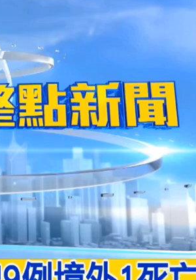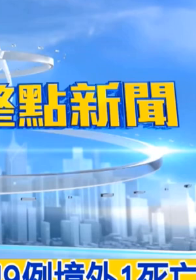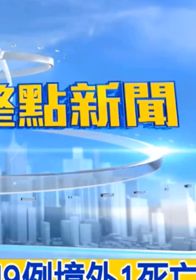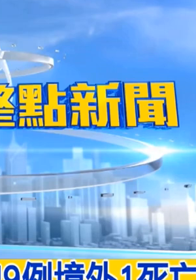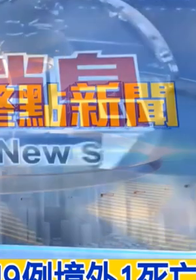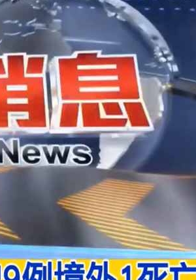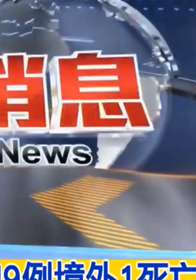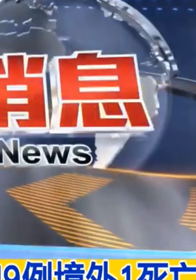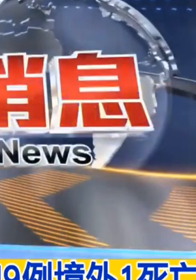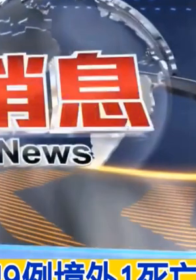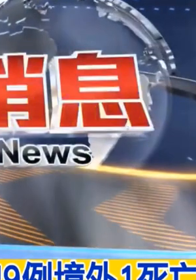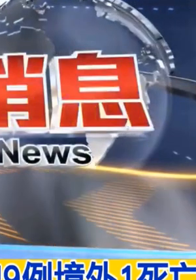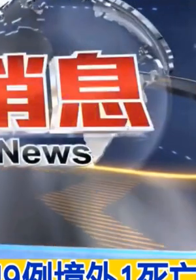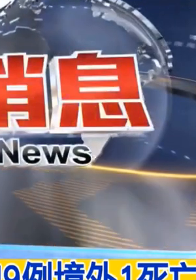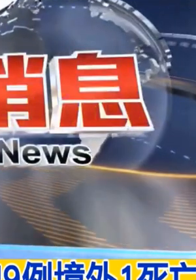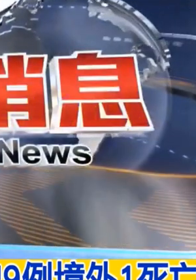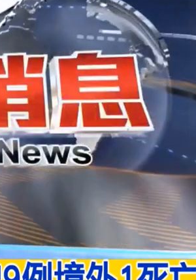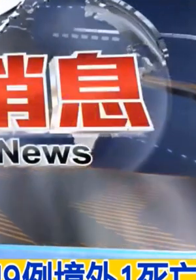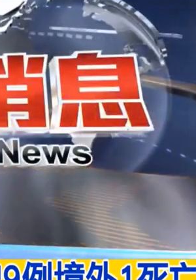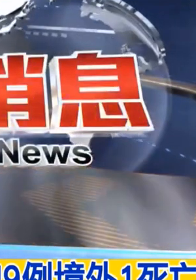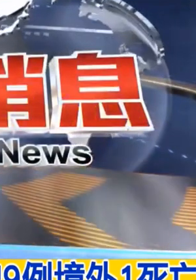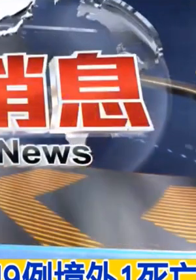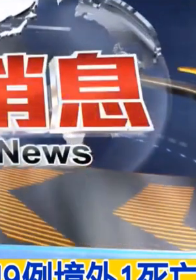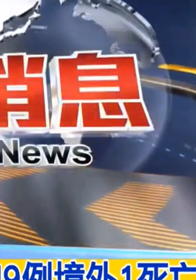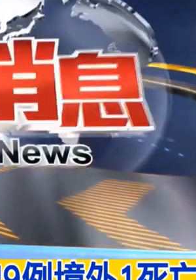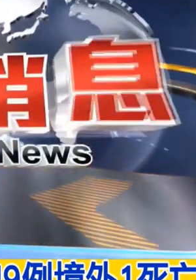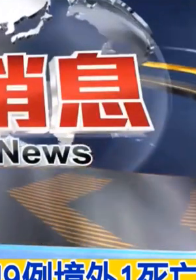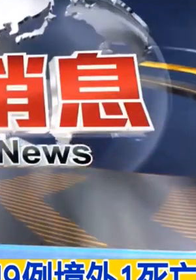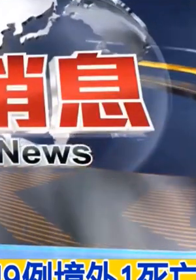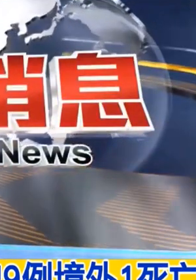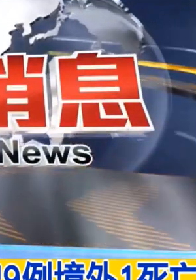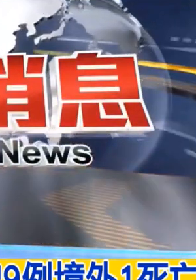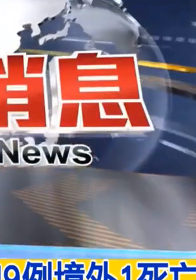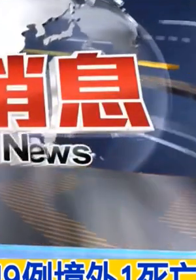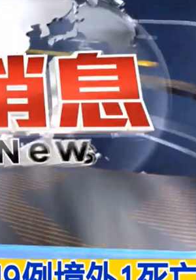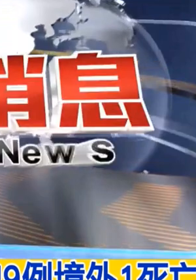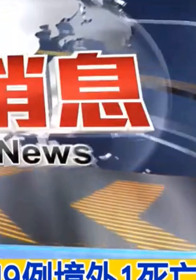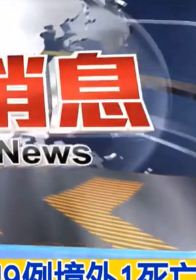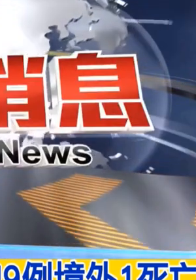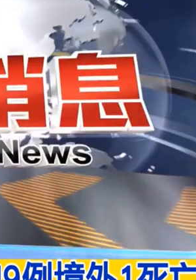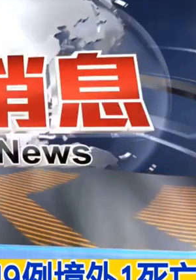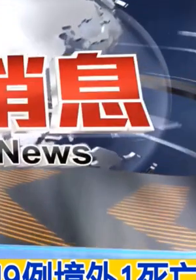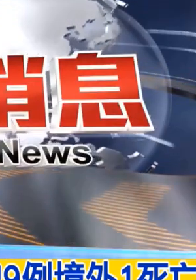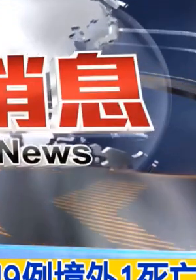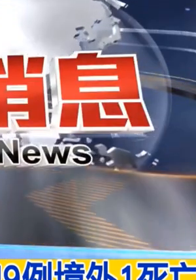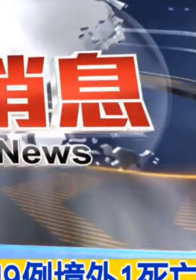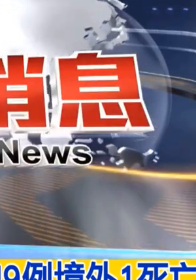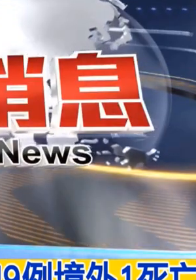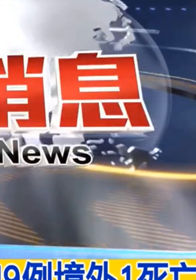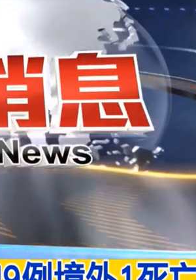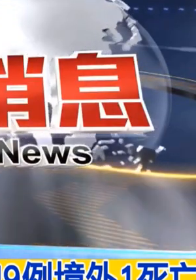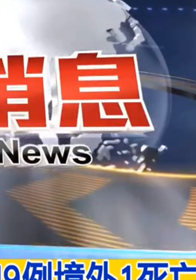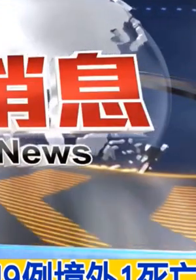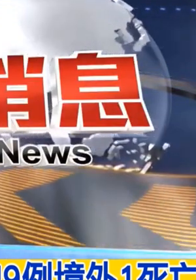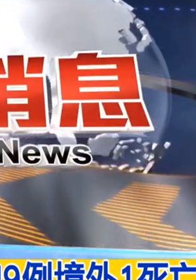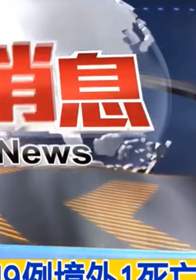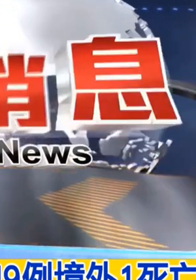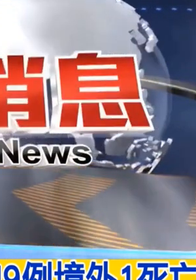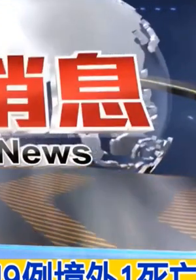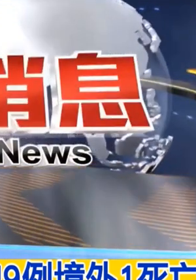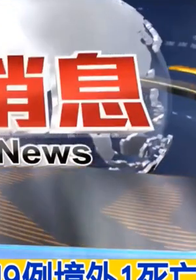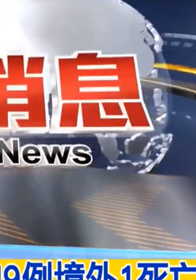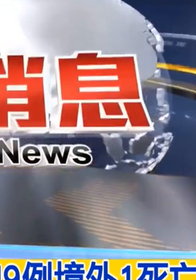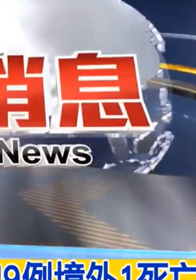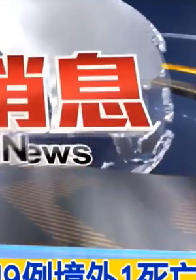本土加零了，不过在境外移入的部分呢，在今天有9例，而在确诊个案当中则是有一人死